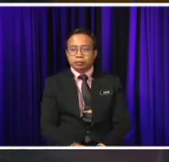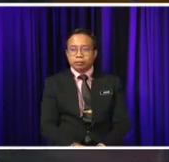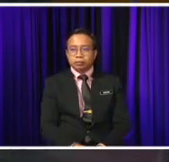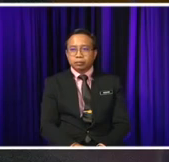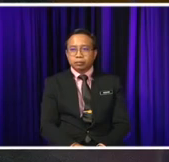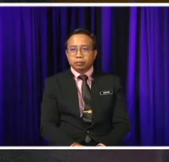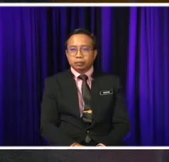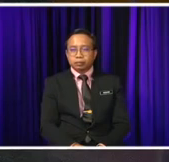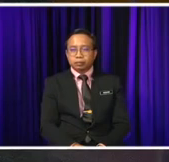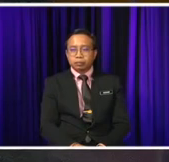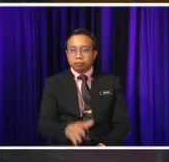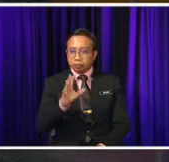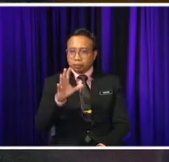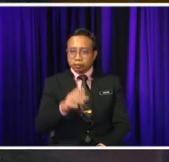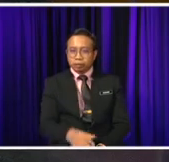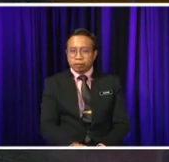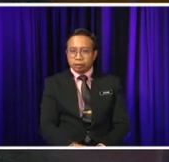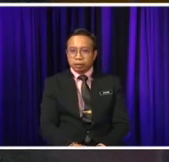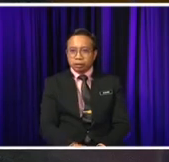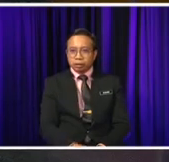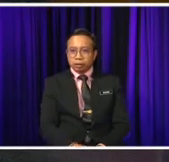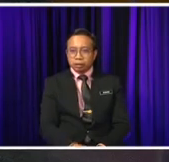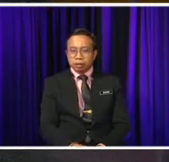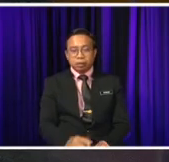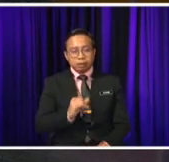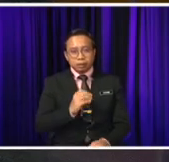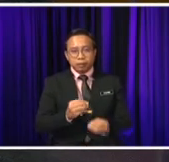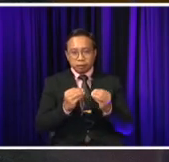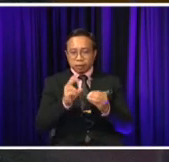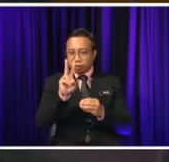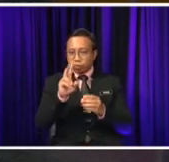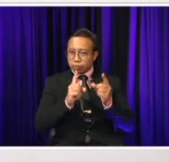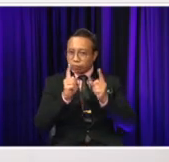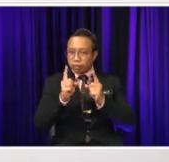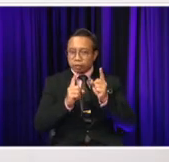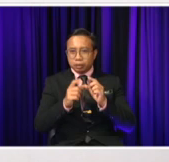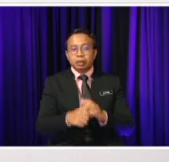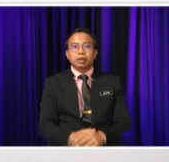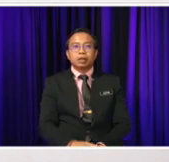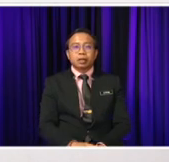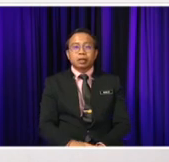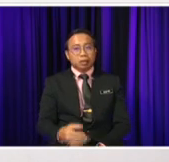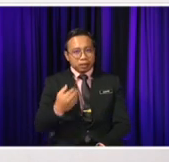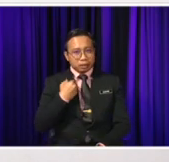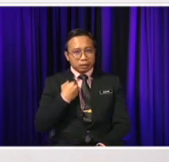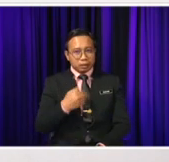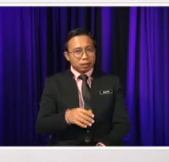tadi lima bintang eh daripada 4 bintang enggak sih saya beli bagi dua bintang saja untuk teman-teman